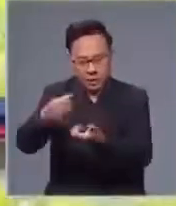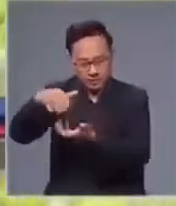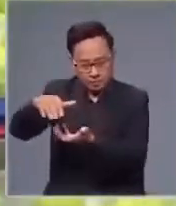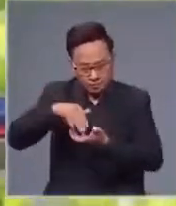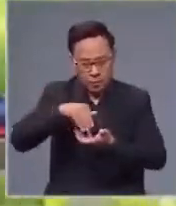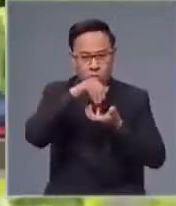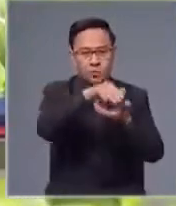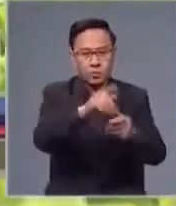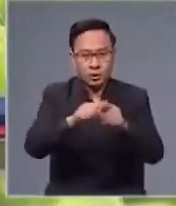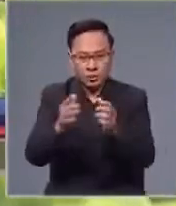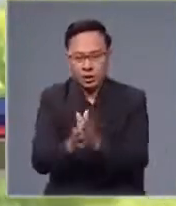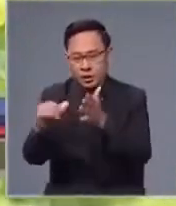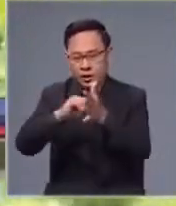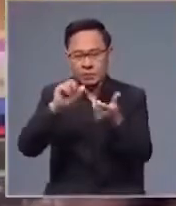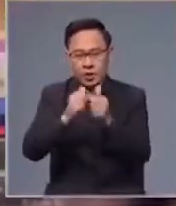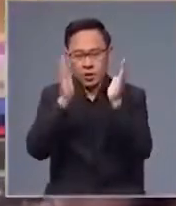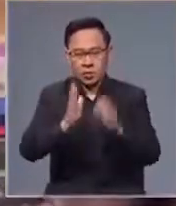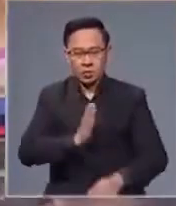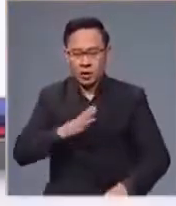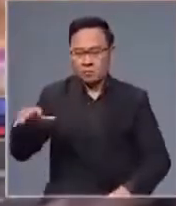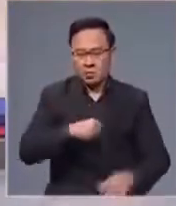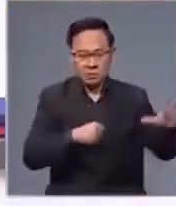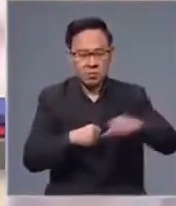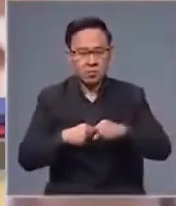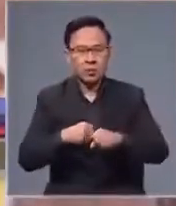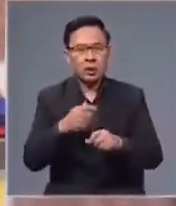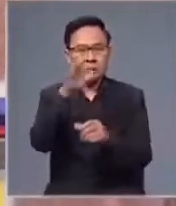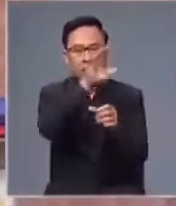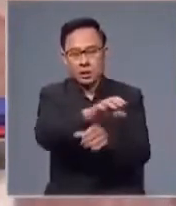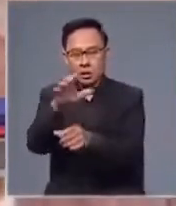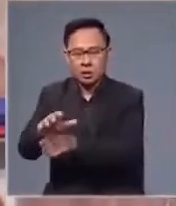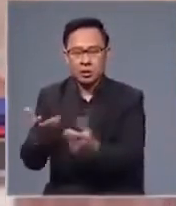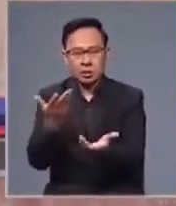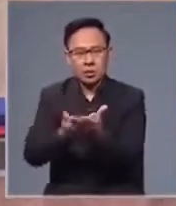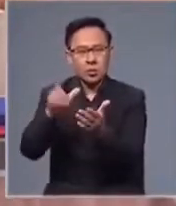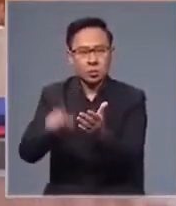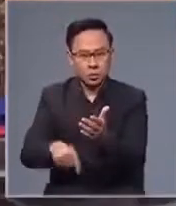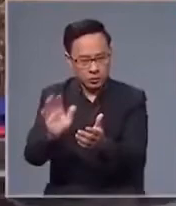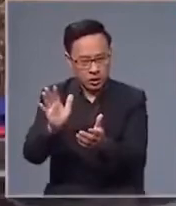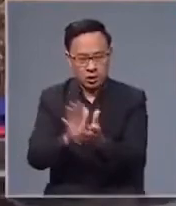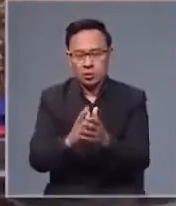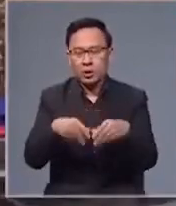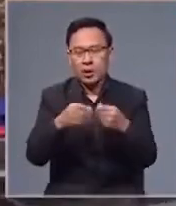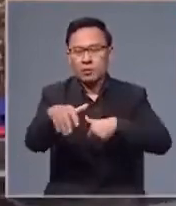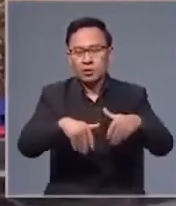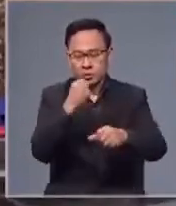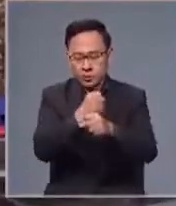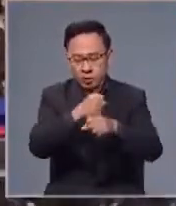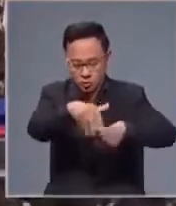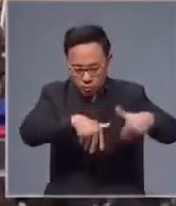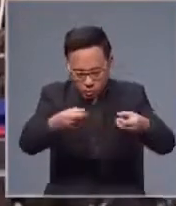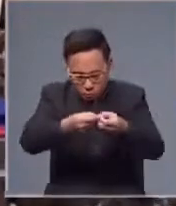ขาดหรือระบบนายทุนที่ไม่เป็นธรรมโดยประชาชนมีส่วนร่วมในตลาดกลางเหล่านั้นโดยใช้แนวทางเ